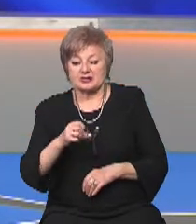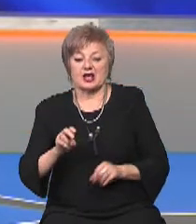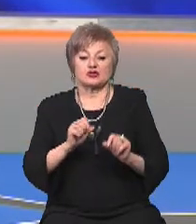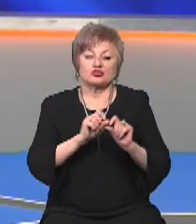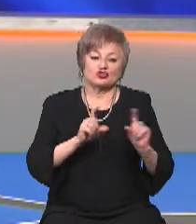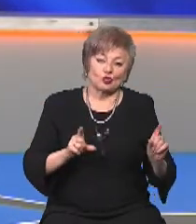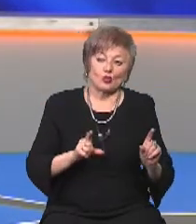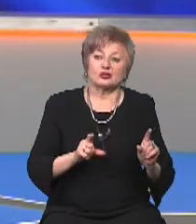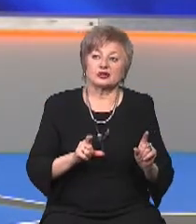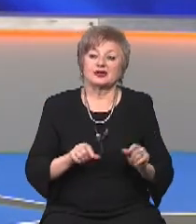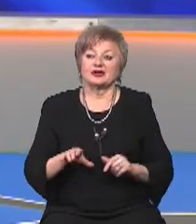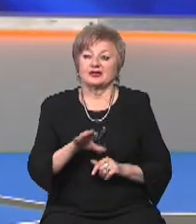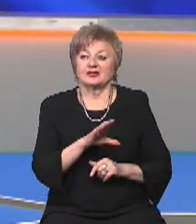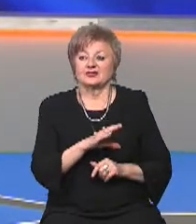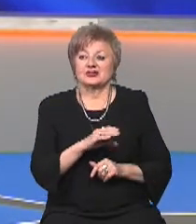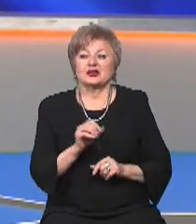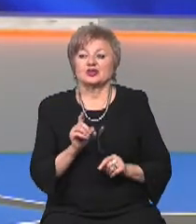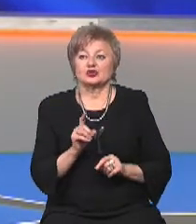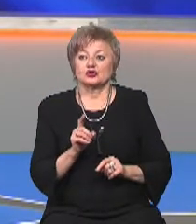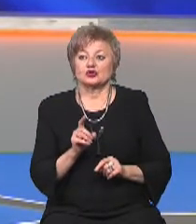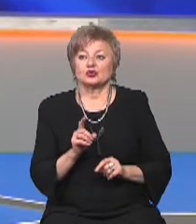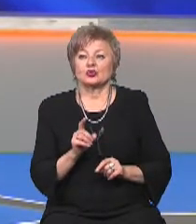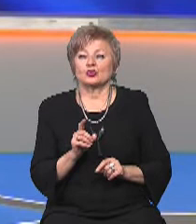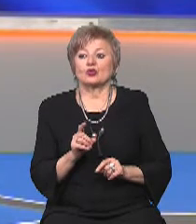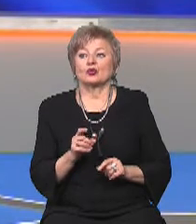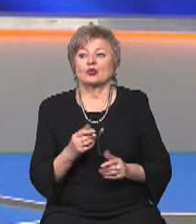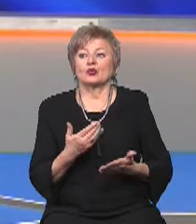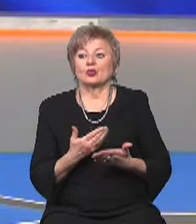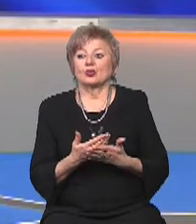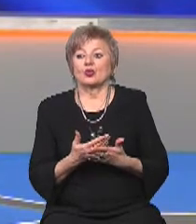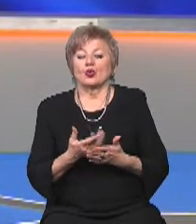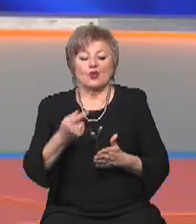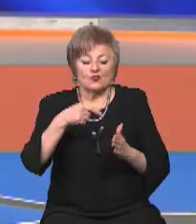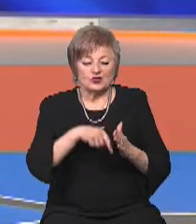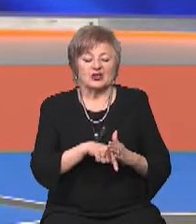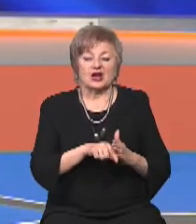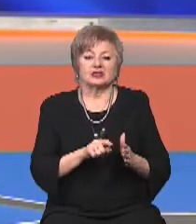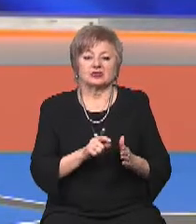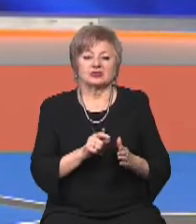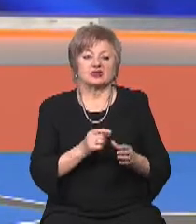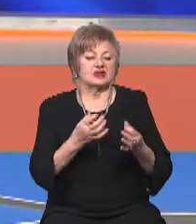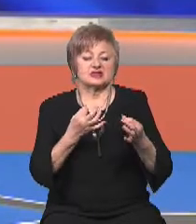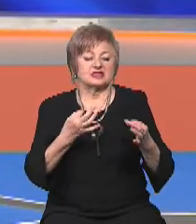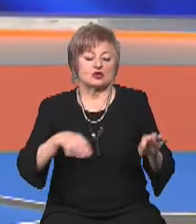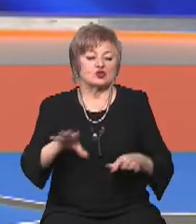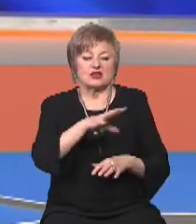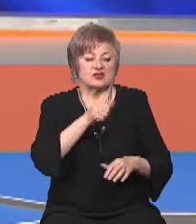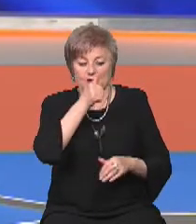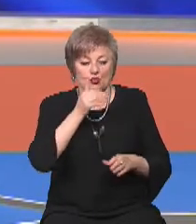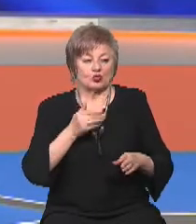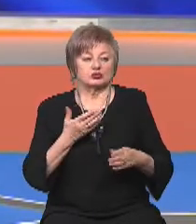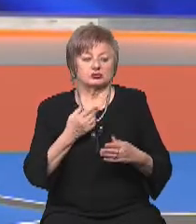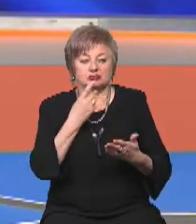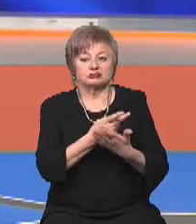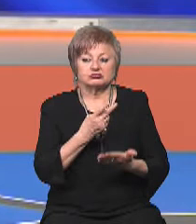ну всіх в тому, що загальнодоступний проект не можна всередині, що там